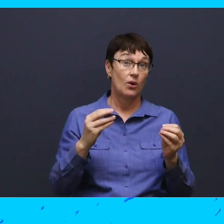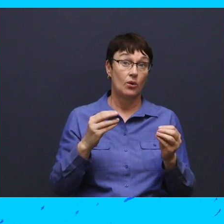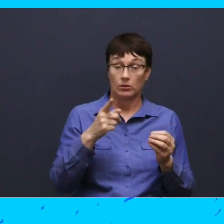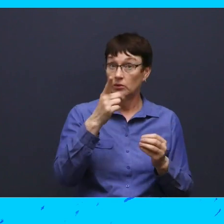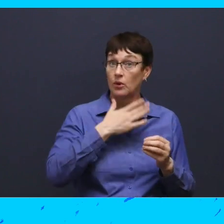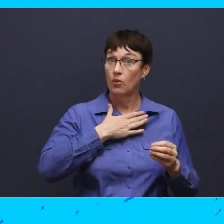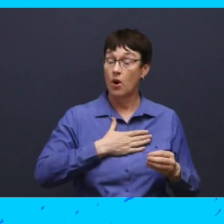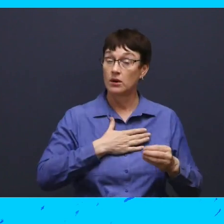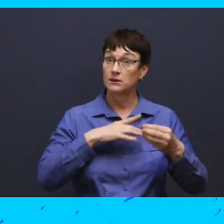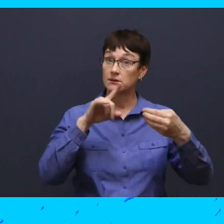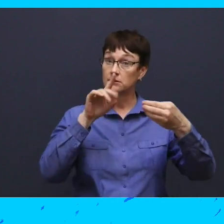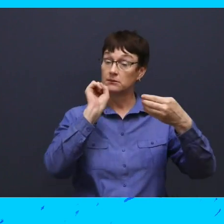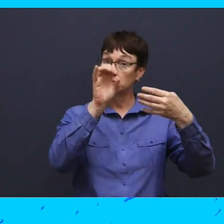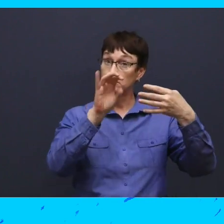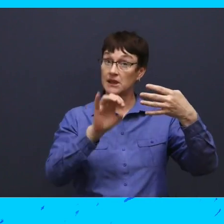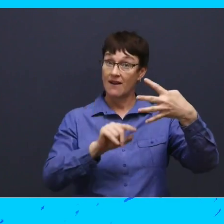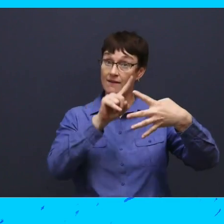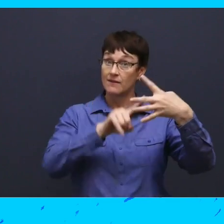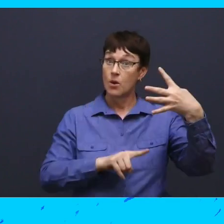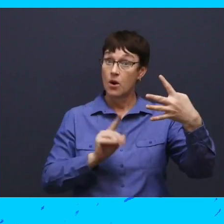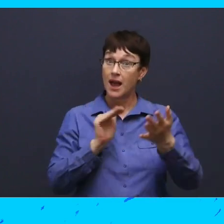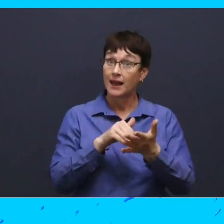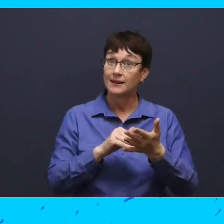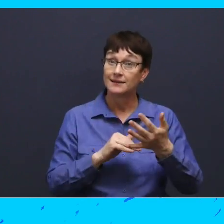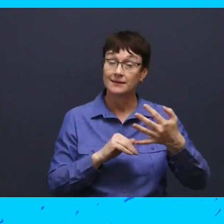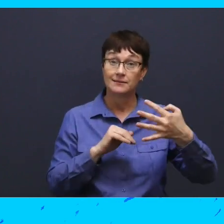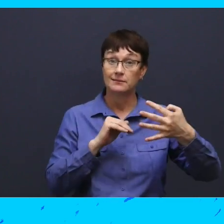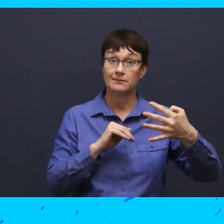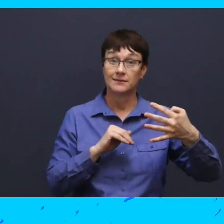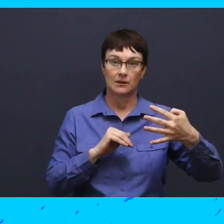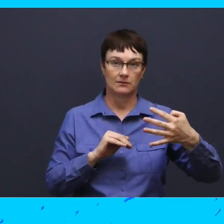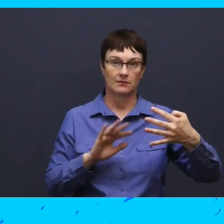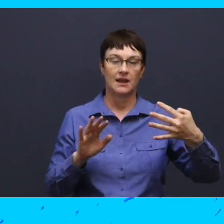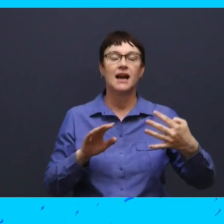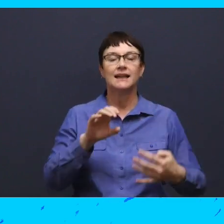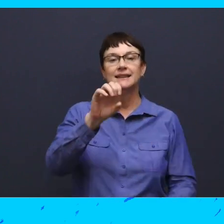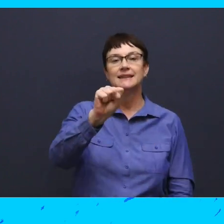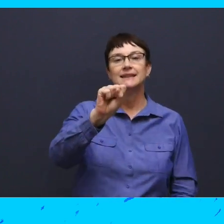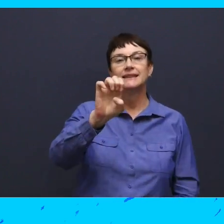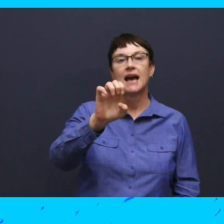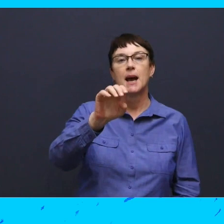options? On va commencer par Semaria.